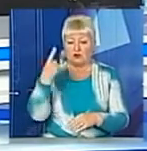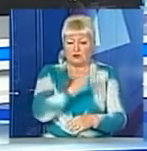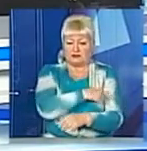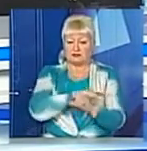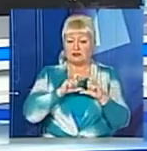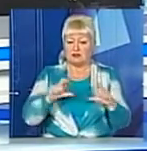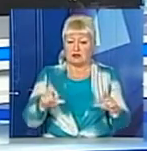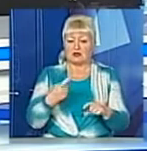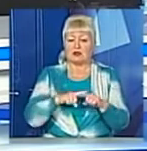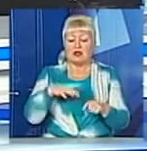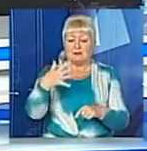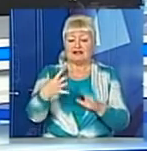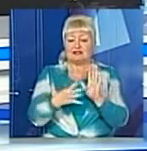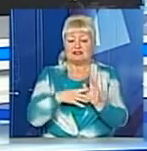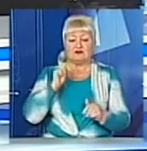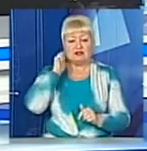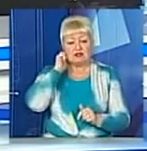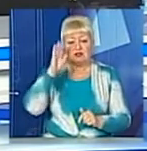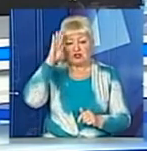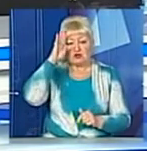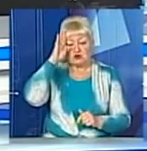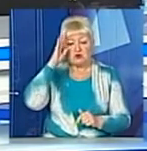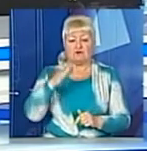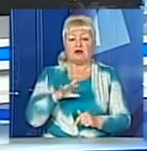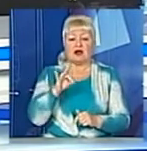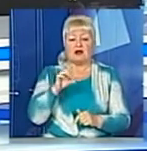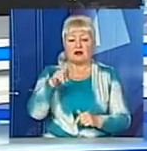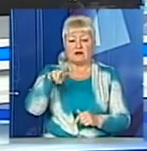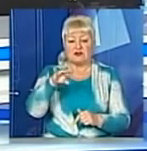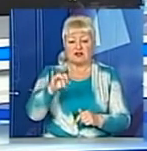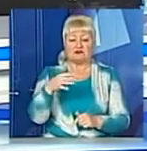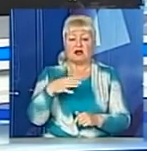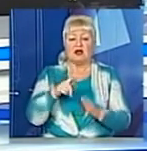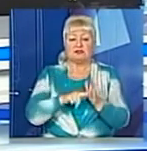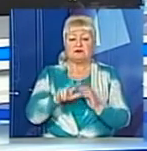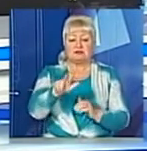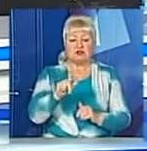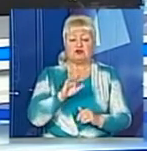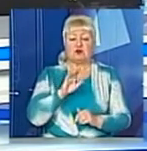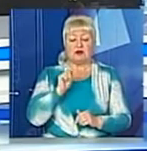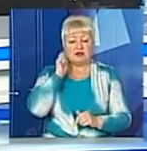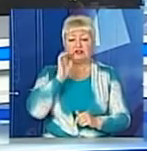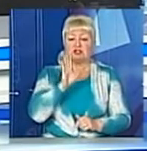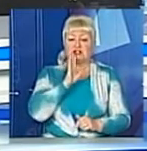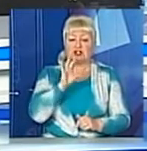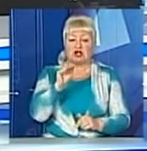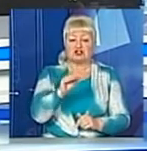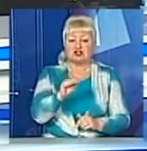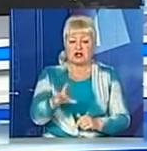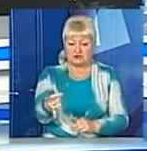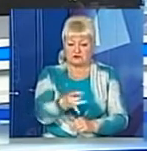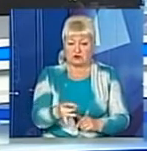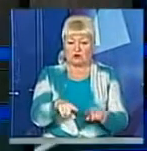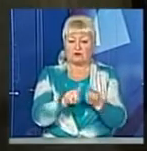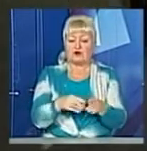Це 59-річний чоловік з Радехівського району та 73-річна жінка з Жидачівського району. Також